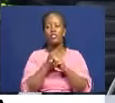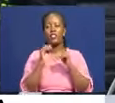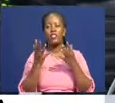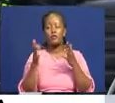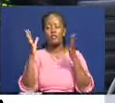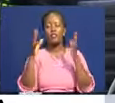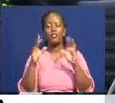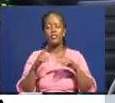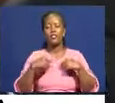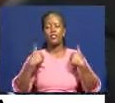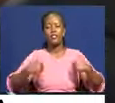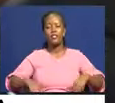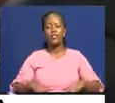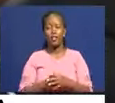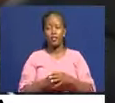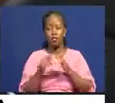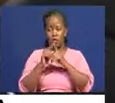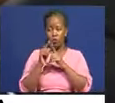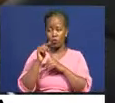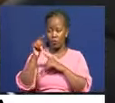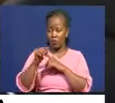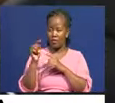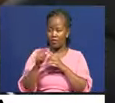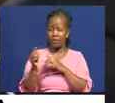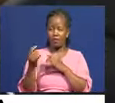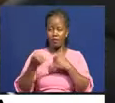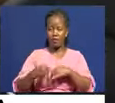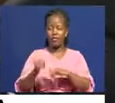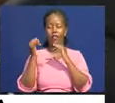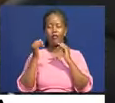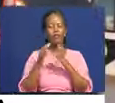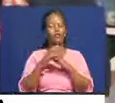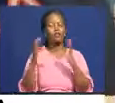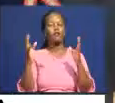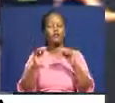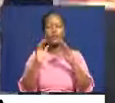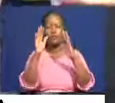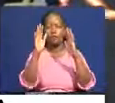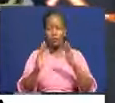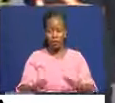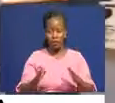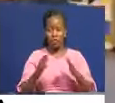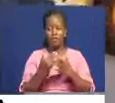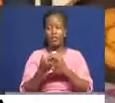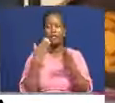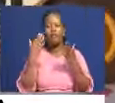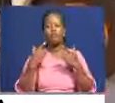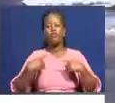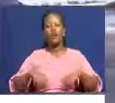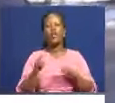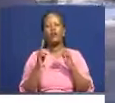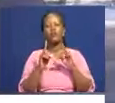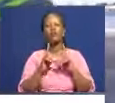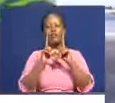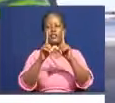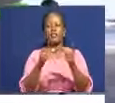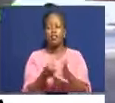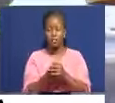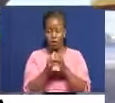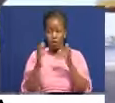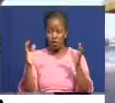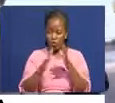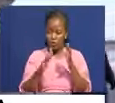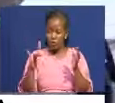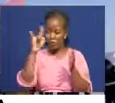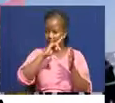huduma hiyo kwa vile jaribio hilo ni sehemu muhimu kabla ya ndege hiyo kupewa kibali cha kuhudumu. Timu ya majaribio ya ndege ilifika Heila